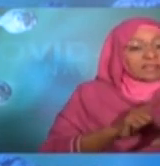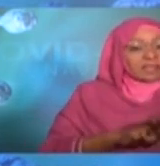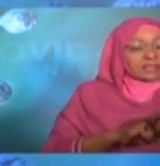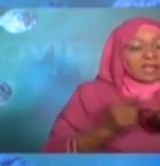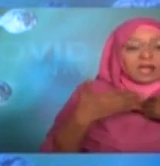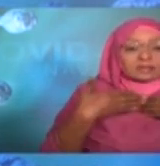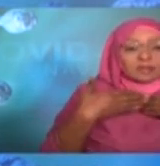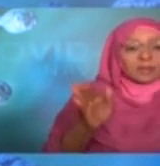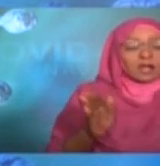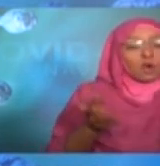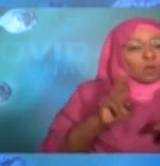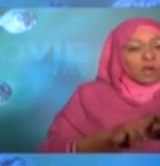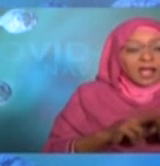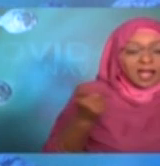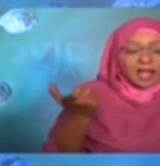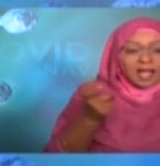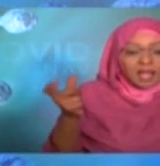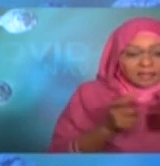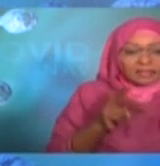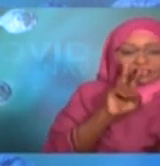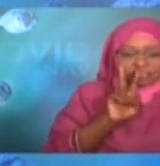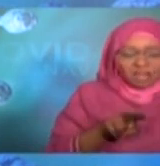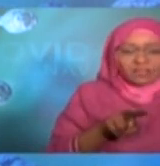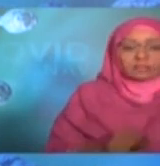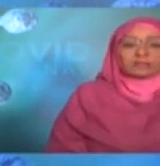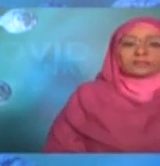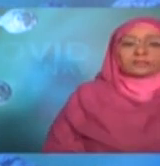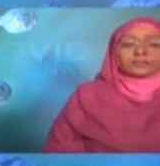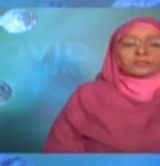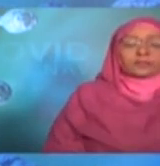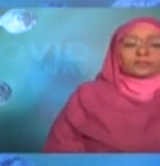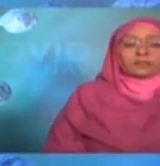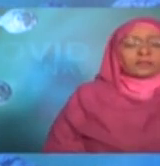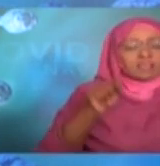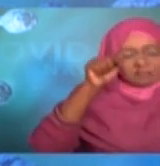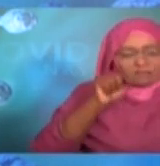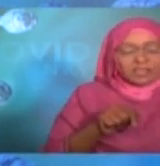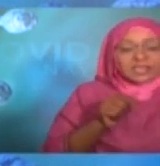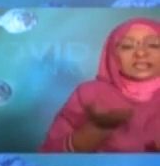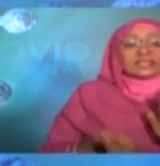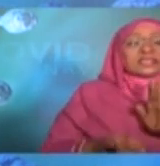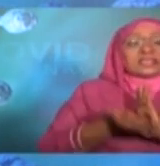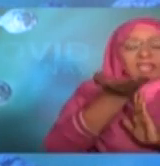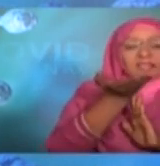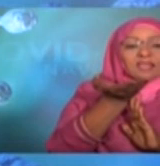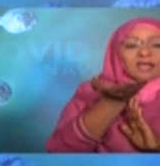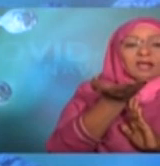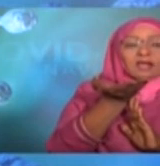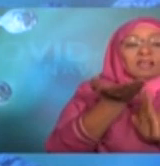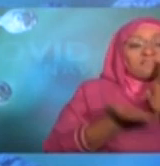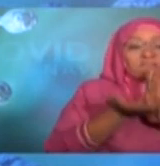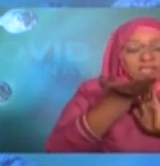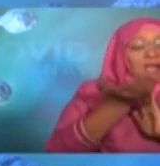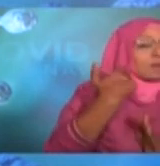أنه رغم ذلك كان هناك زيادة مضطردة في